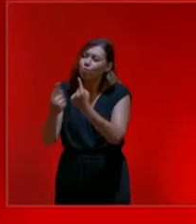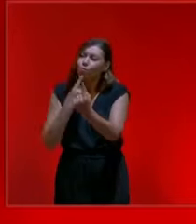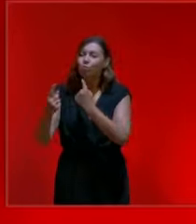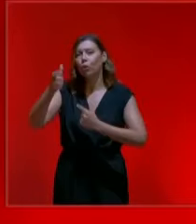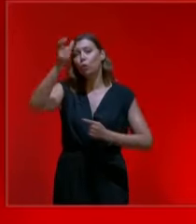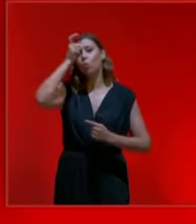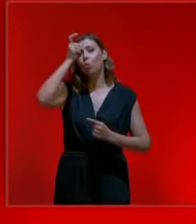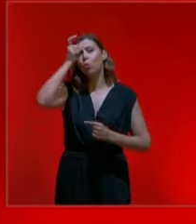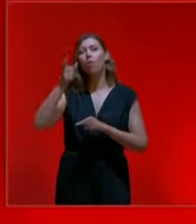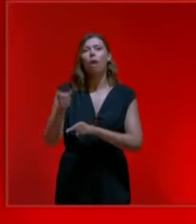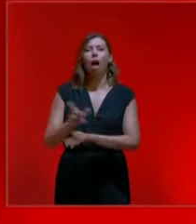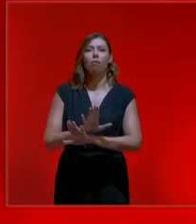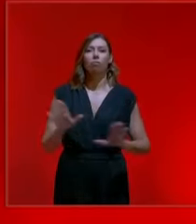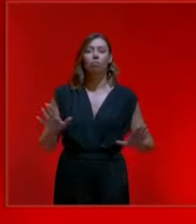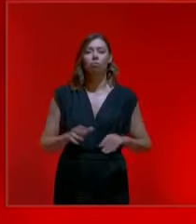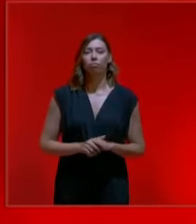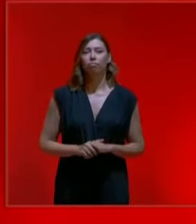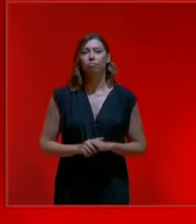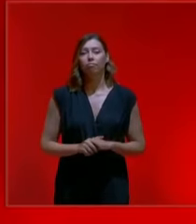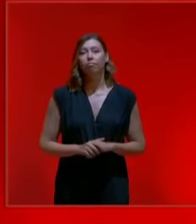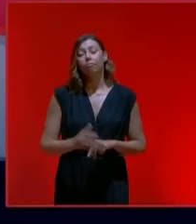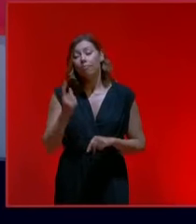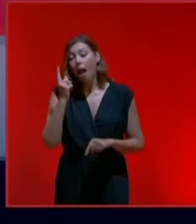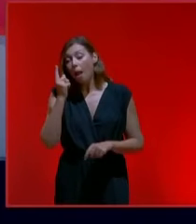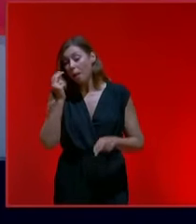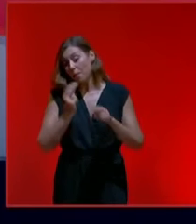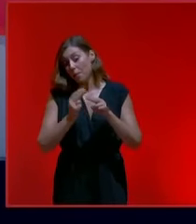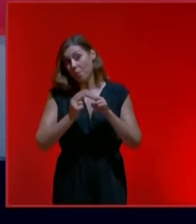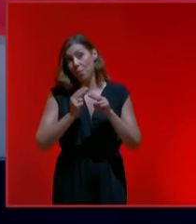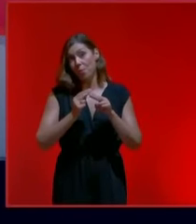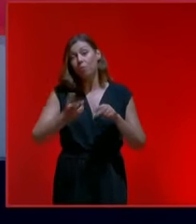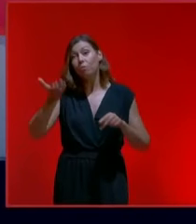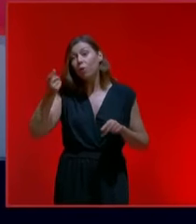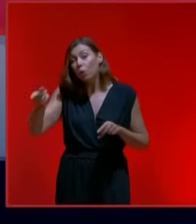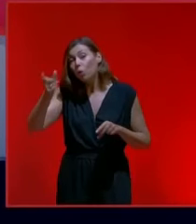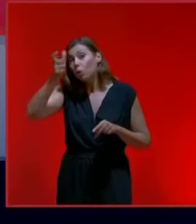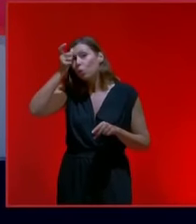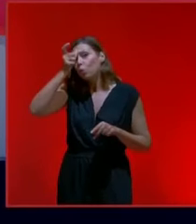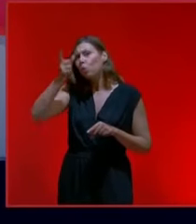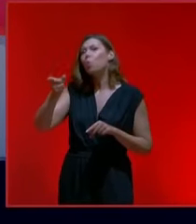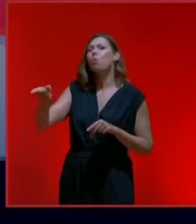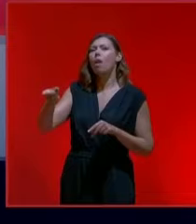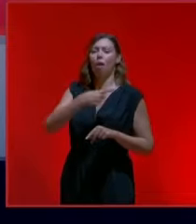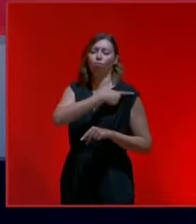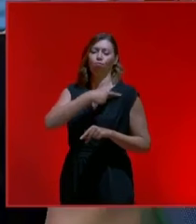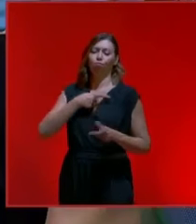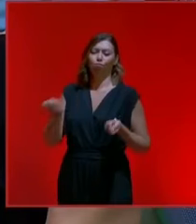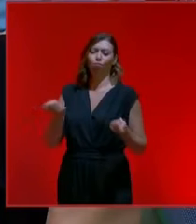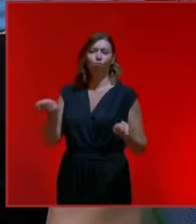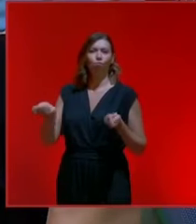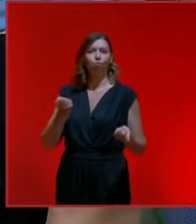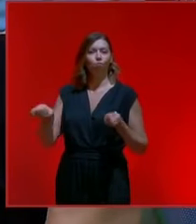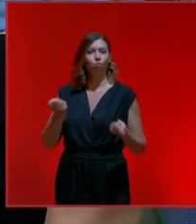προσέξτε. Δεν πέρασε λεπτό από το μυαλό της τουρκικής ηγεσίας ότι θα μπορούσε να διανοηθεί